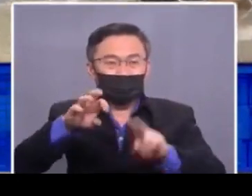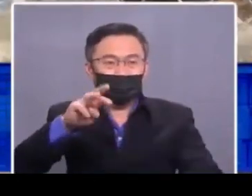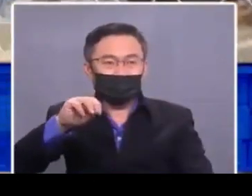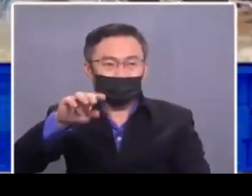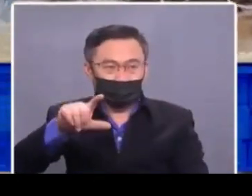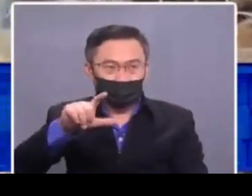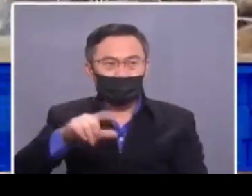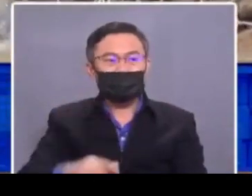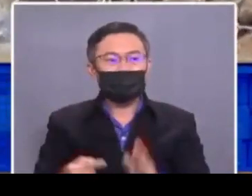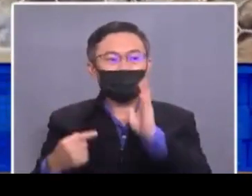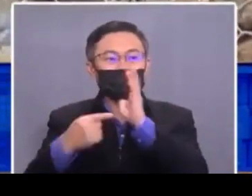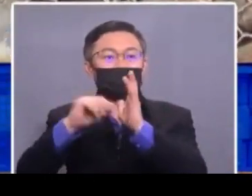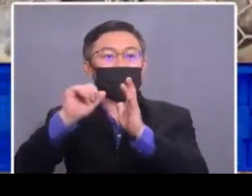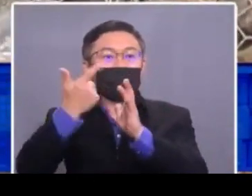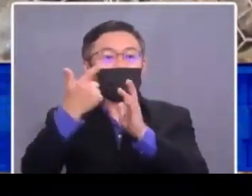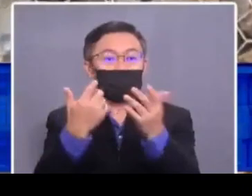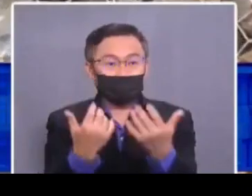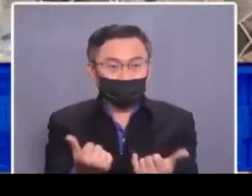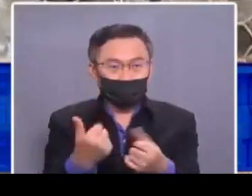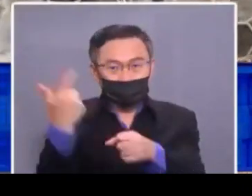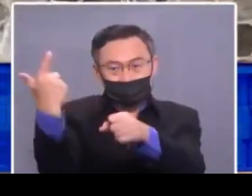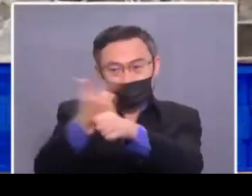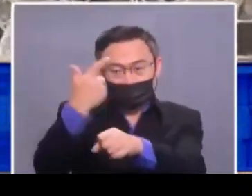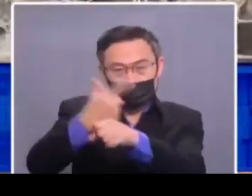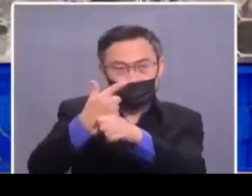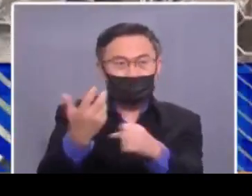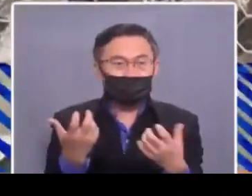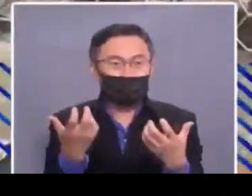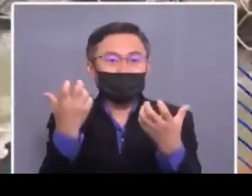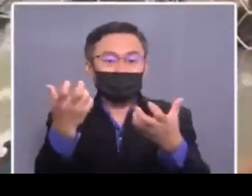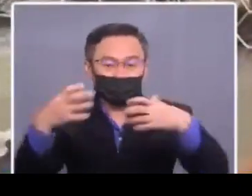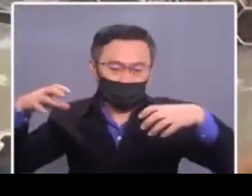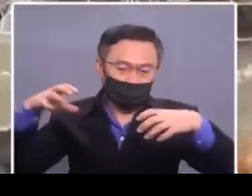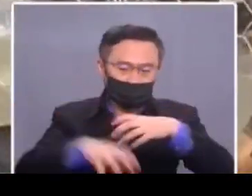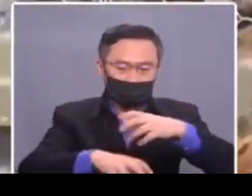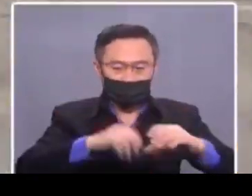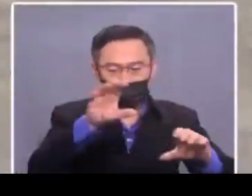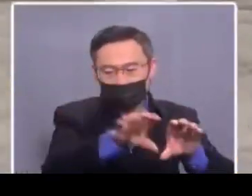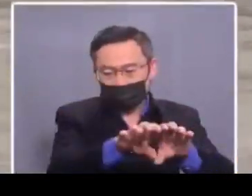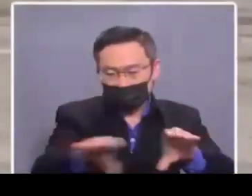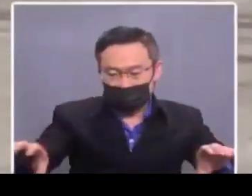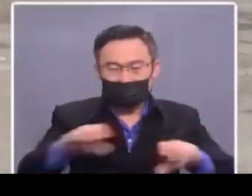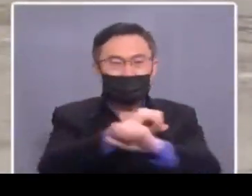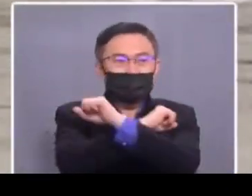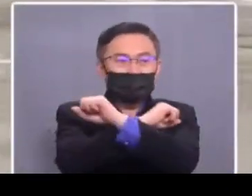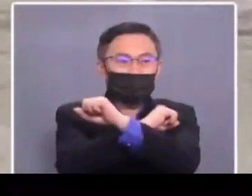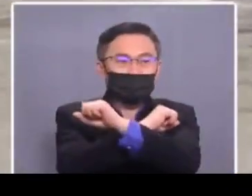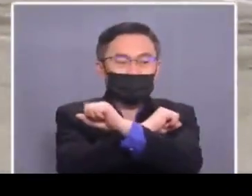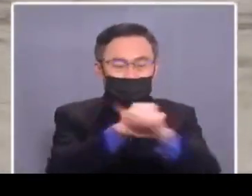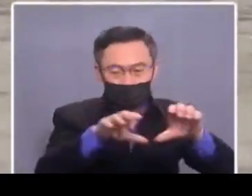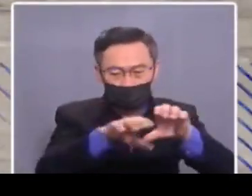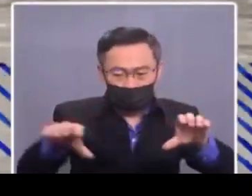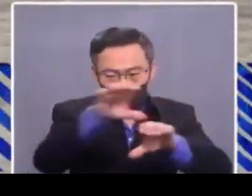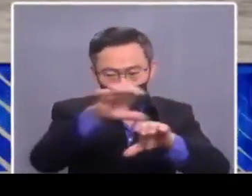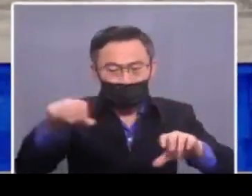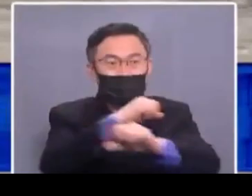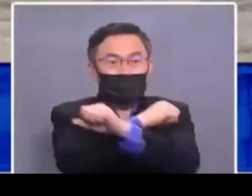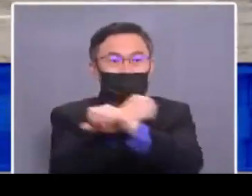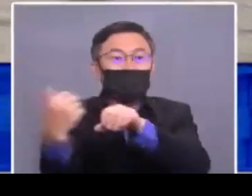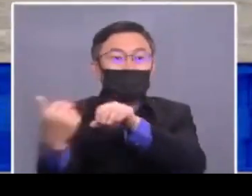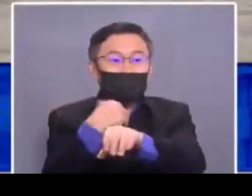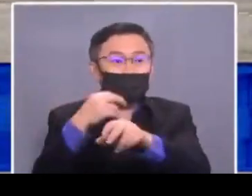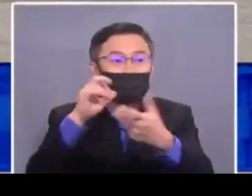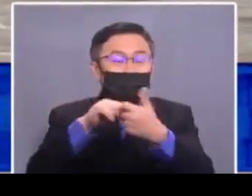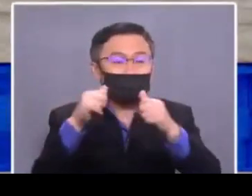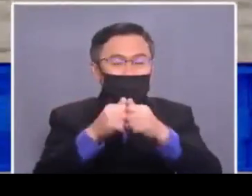บียนเนี่ยนะคะใส่หินขนาดใหญ่เอามากั้นเป็นแนวแทนคันดินริมถนนบ้านรีมหานามค่ะหลังจากที่คันดินบริเว